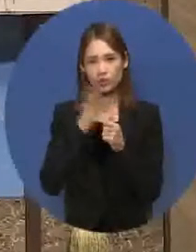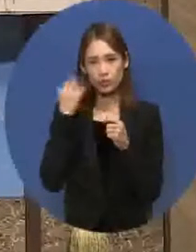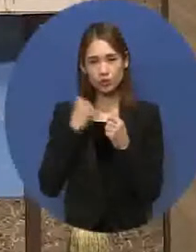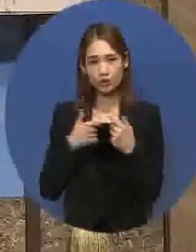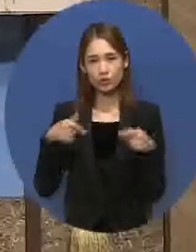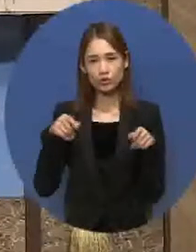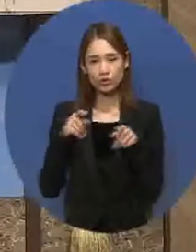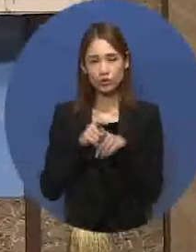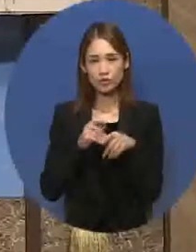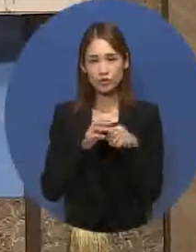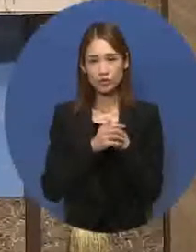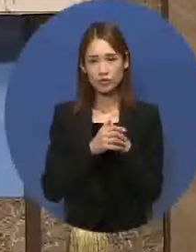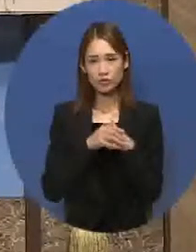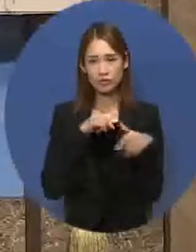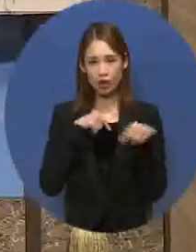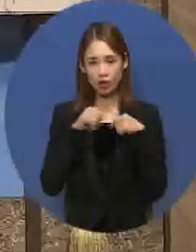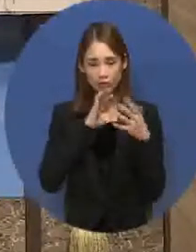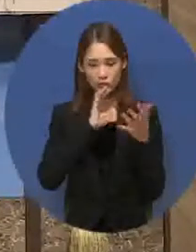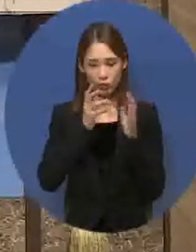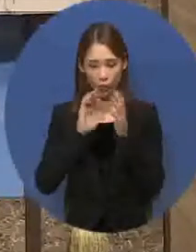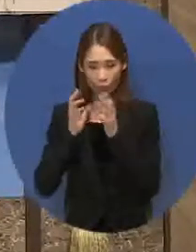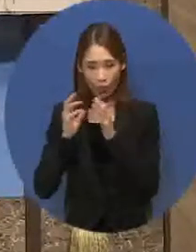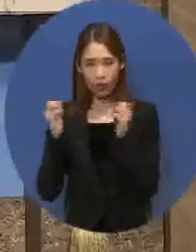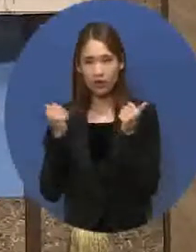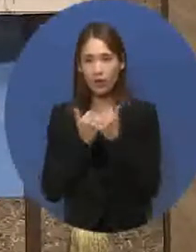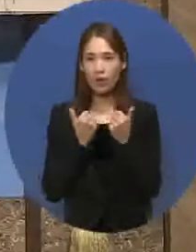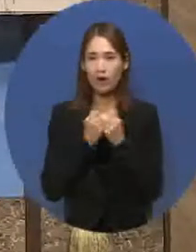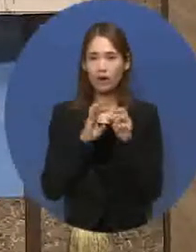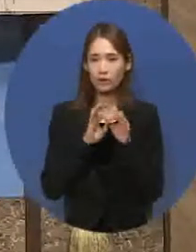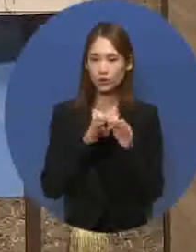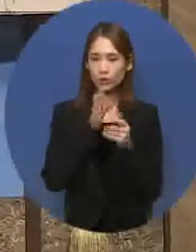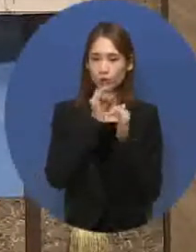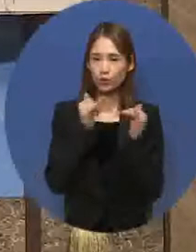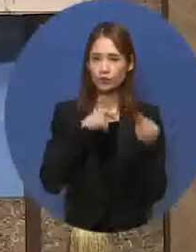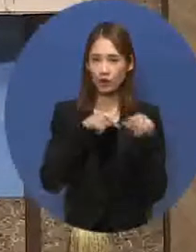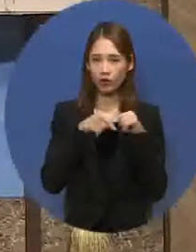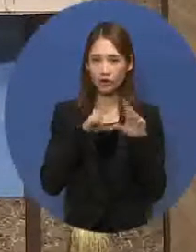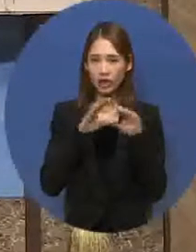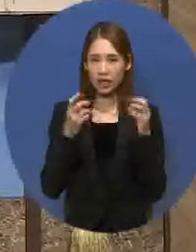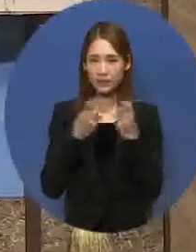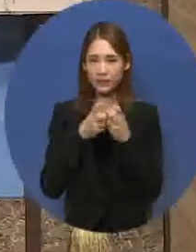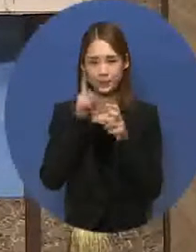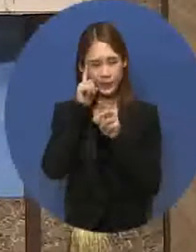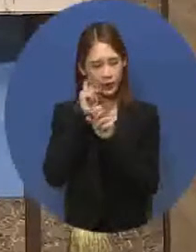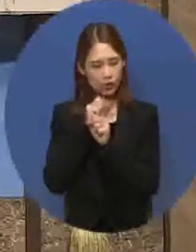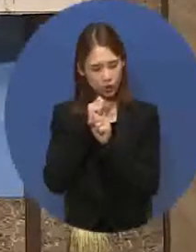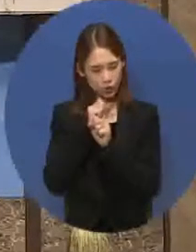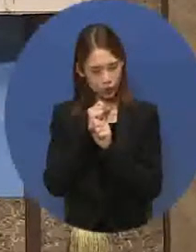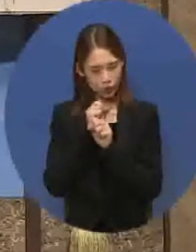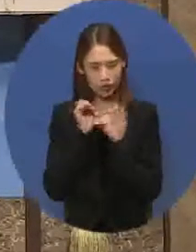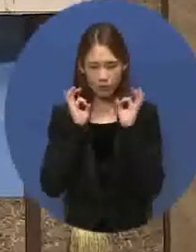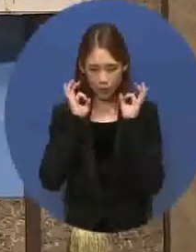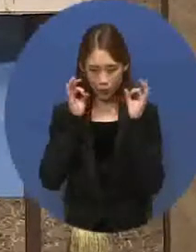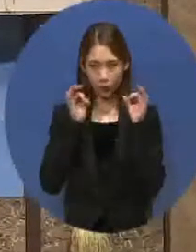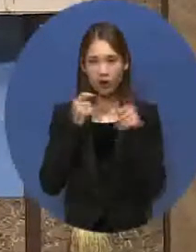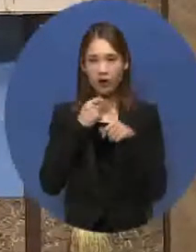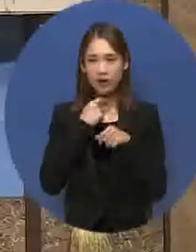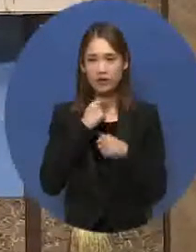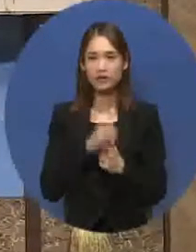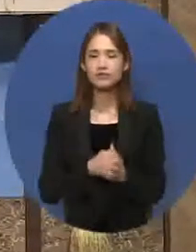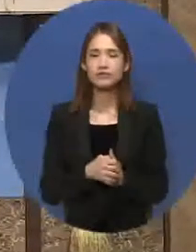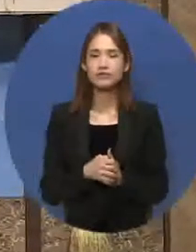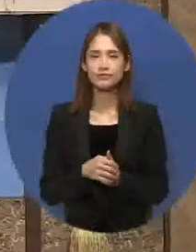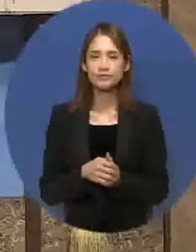분기마다 정책 토론회를 열면서 노인 정책에 대한 대안을 연구하고 그런 노력을